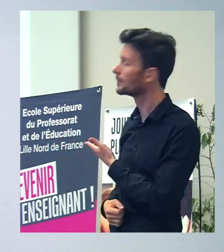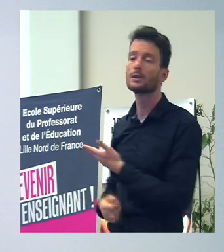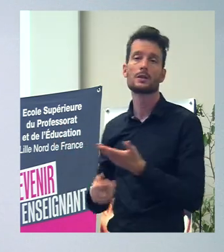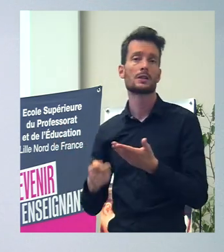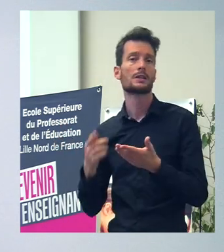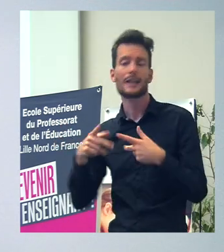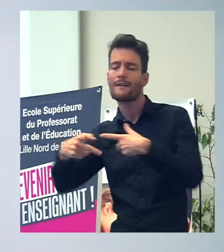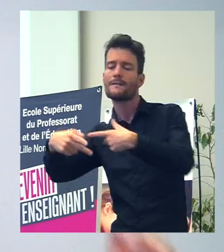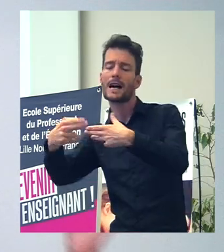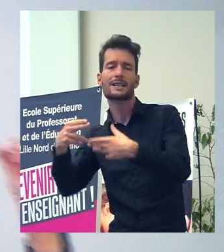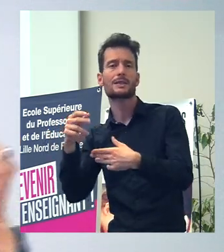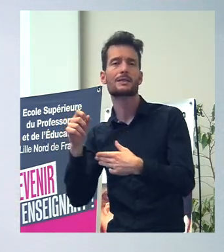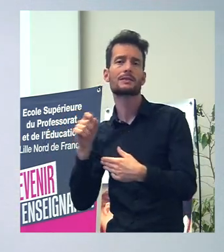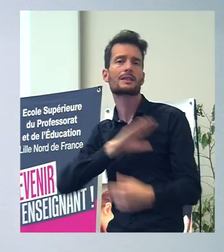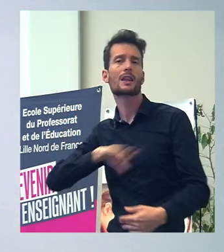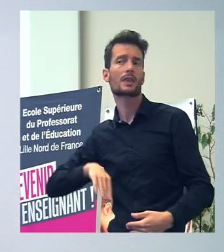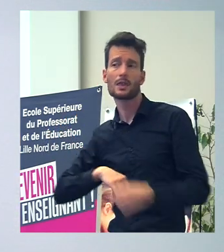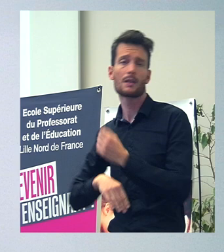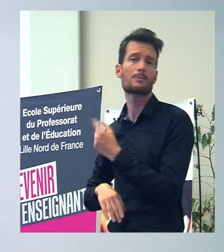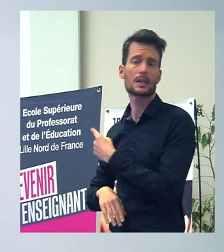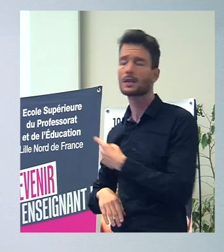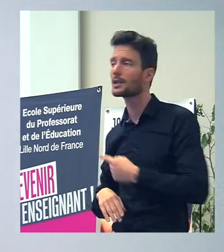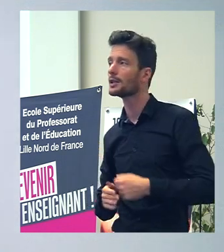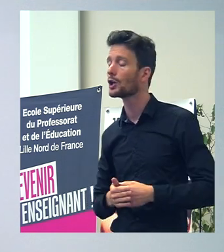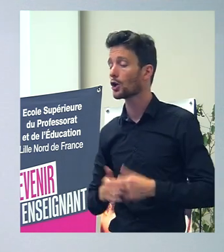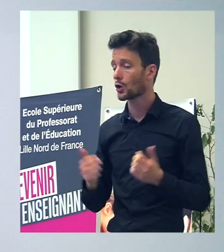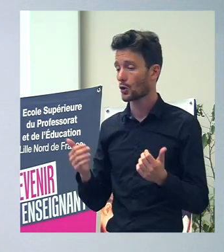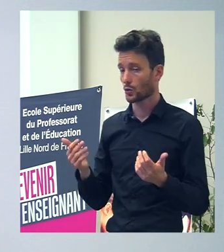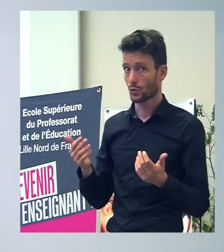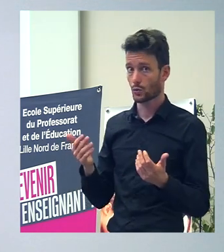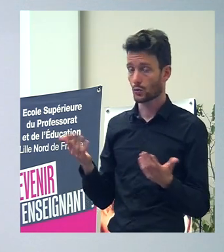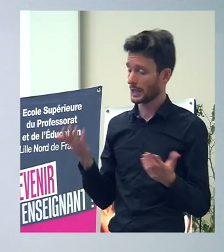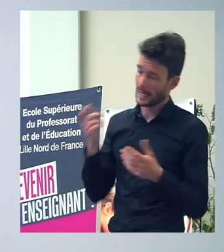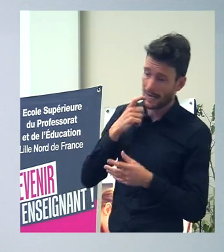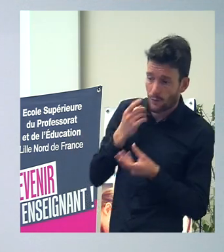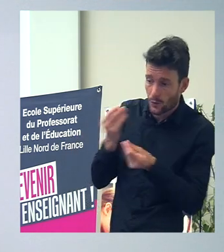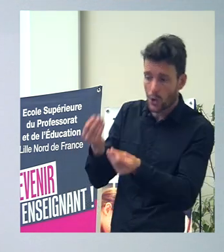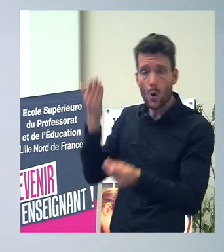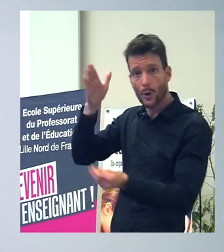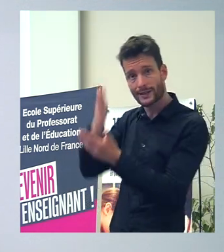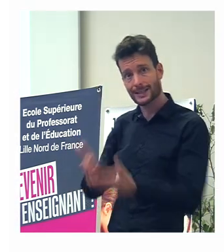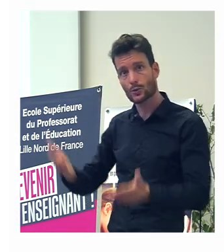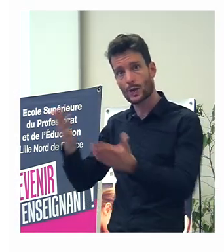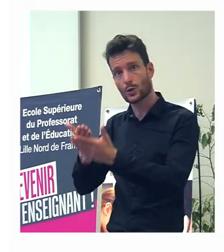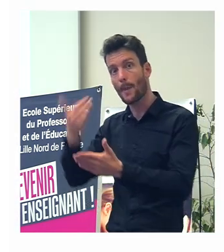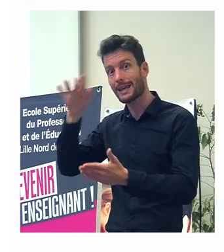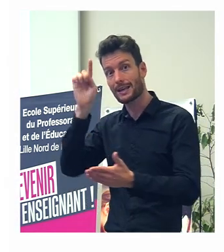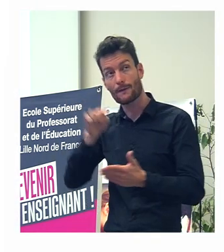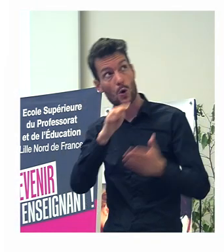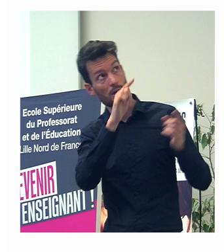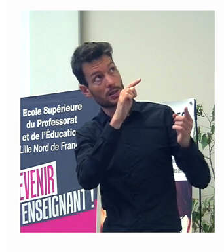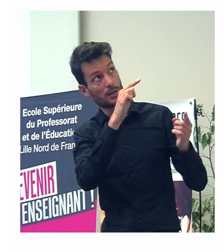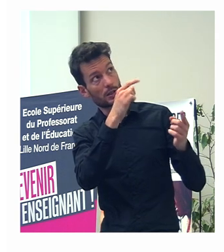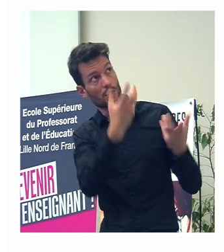phase où on va mettre les élèves dans une autre situation, mais où ils doivent être capables de transférer ce